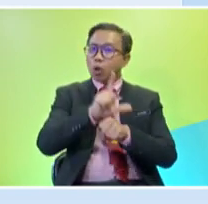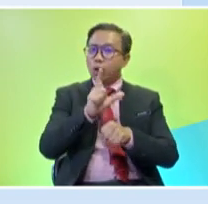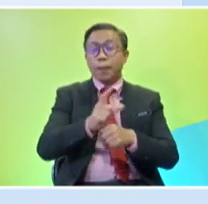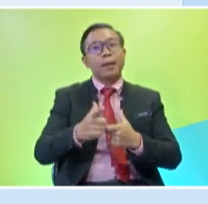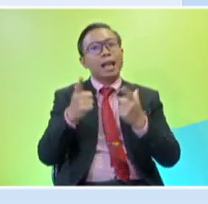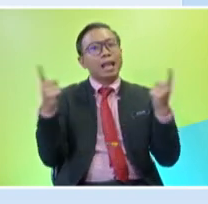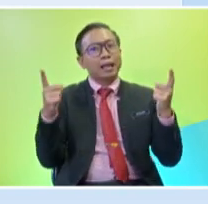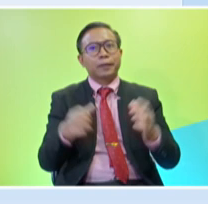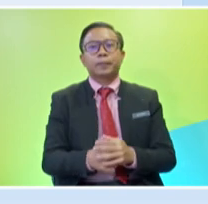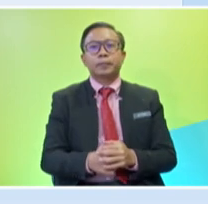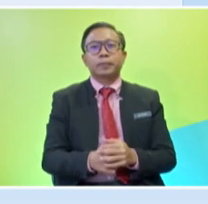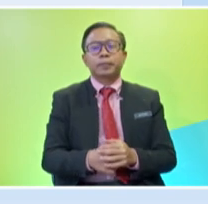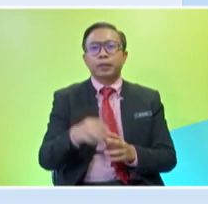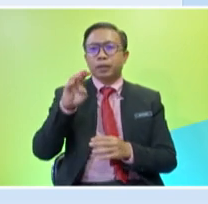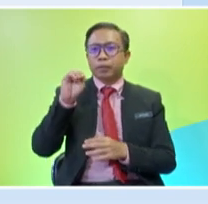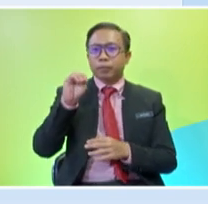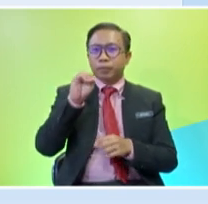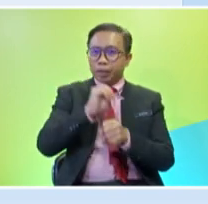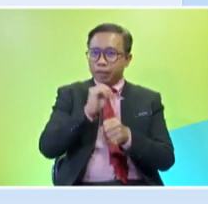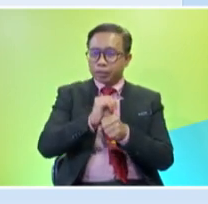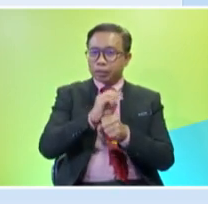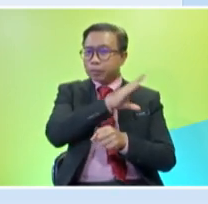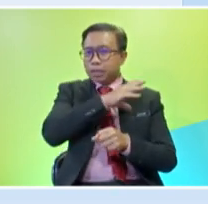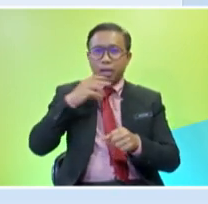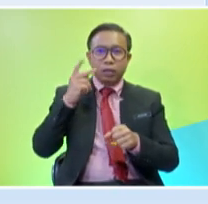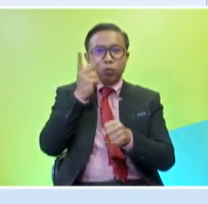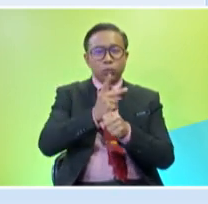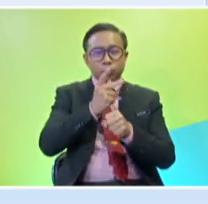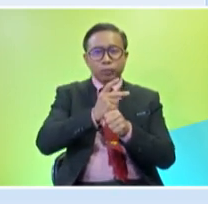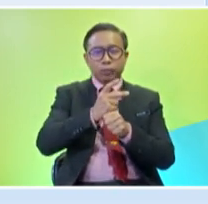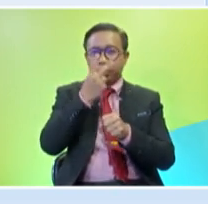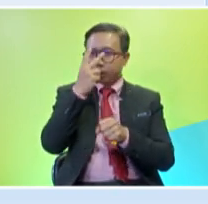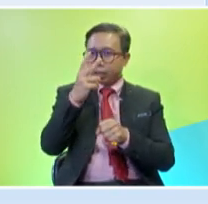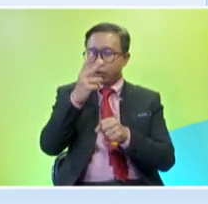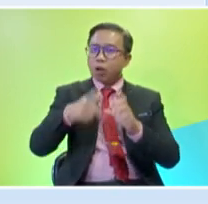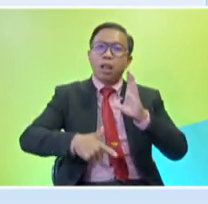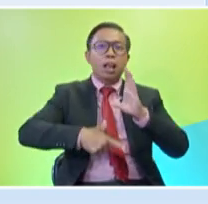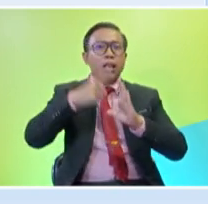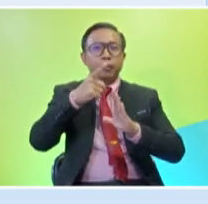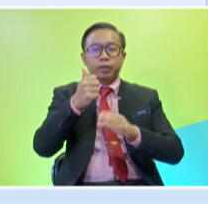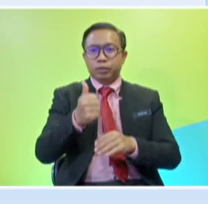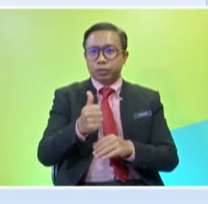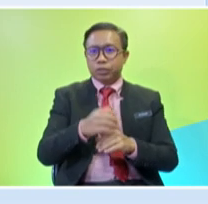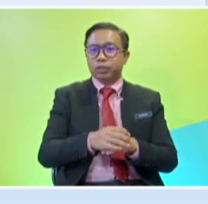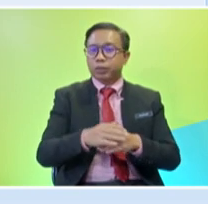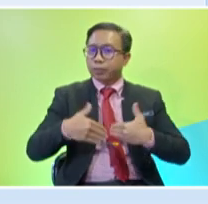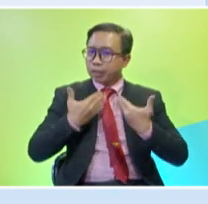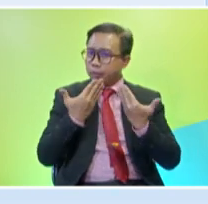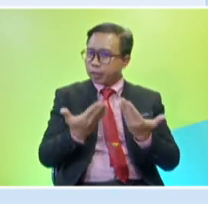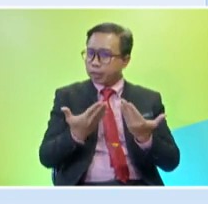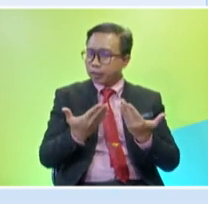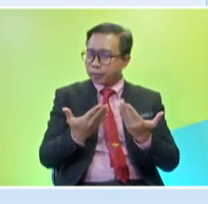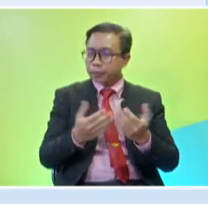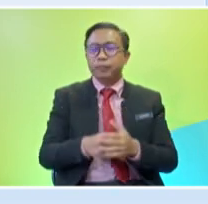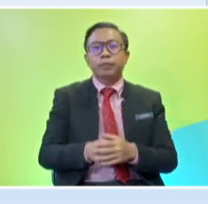berlainan yaitu magnesium dan juga kubrom kita tengok secara lebih terperinci jadi sel kimia ringkas